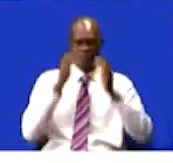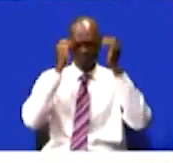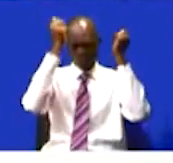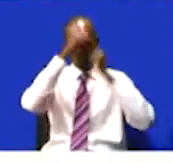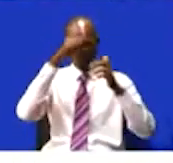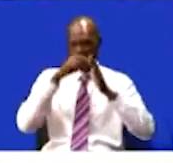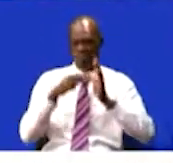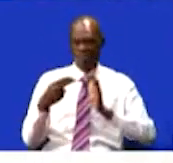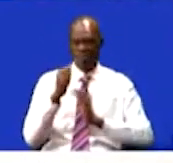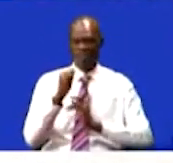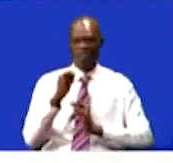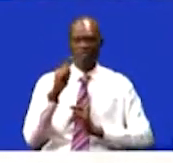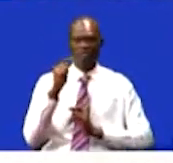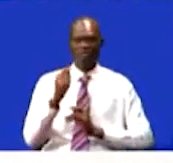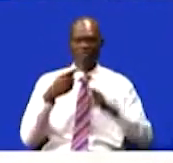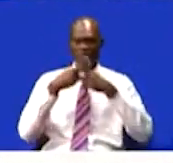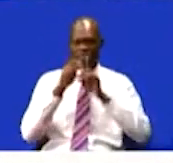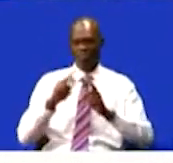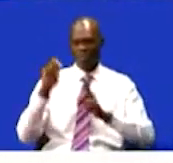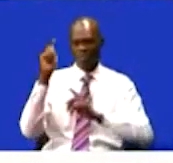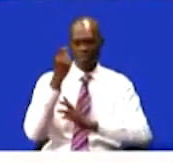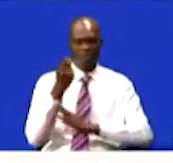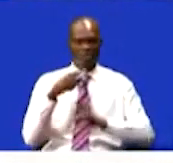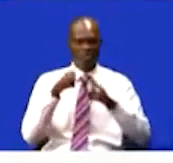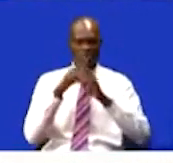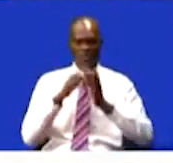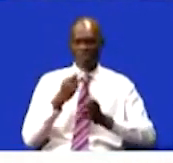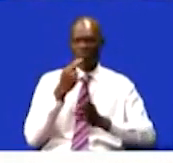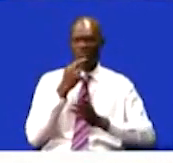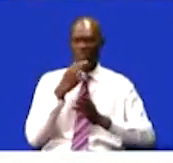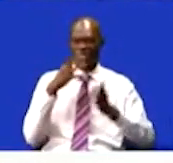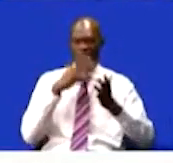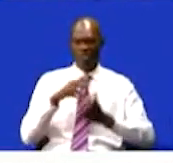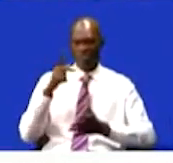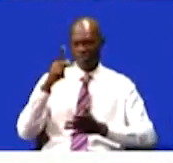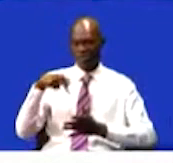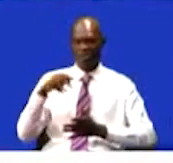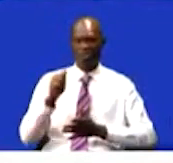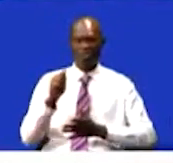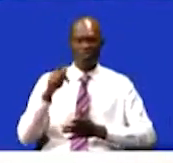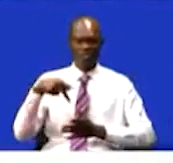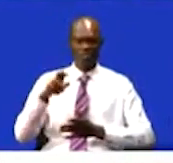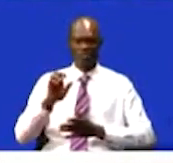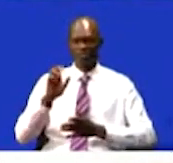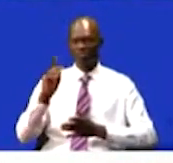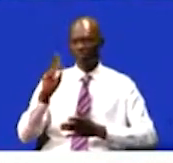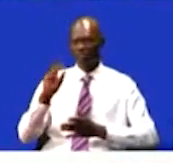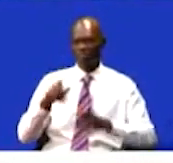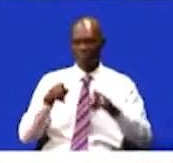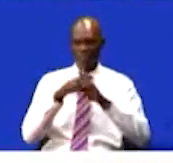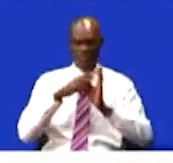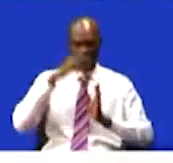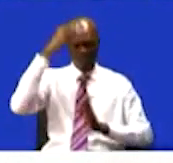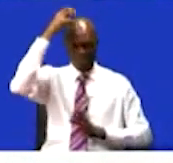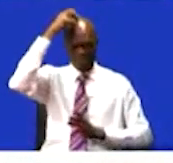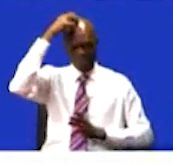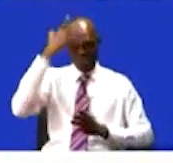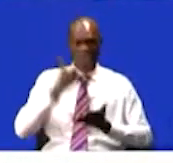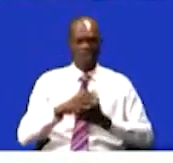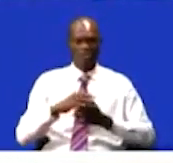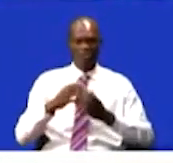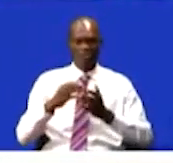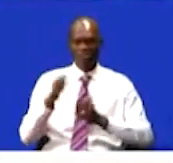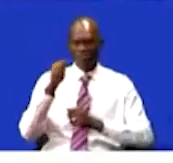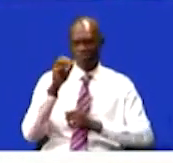gi shortage ma polise. Kidhi Kapedo, kidhi Turkana, kidhi Kure. Bandits obaro jinda silamu.